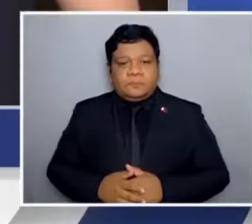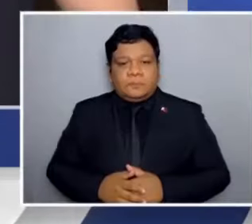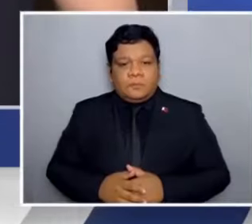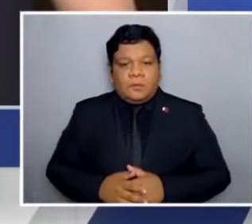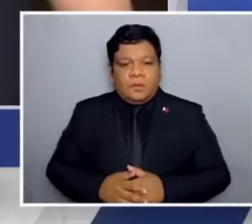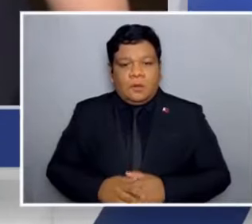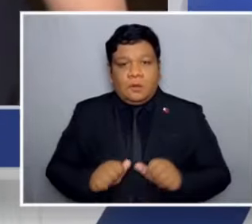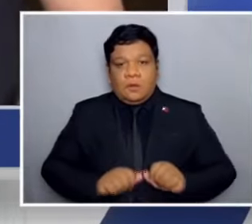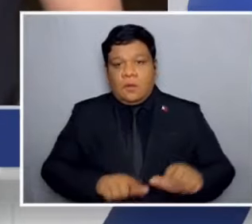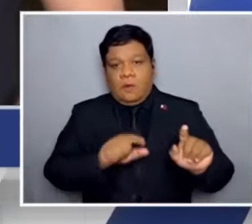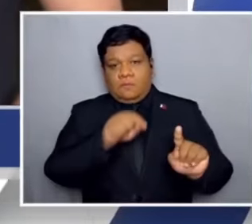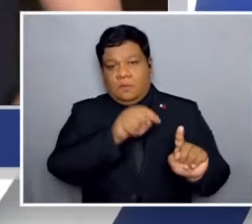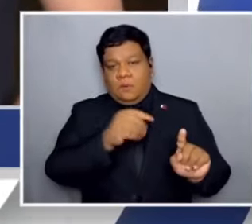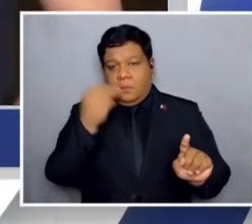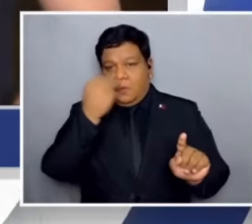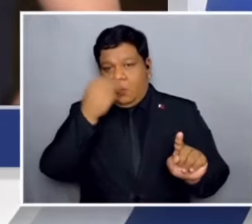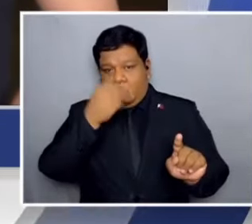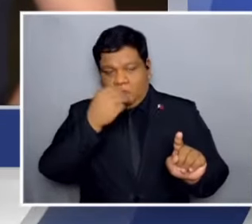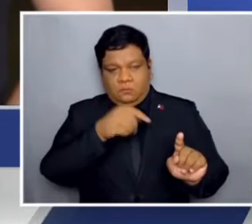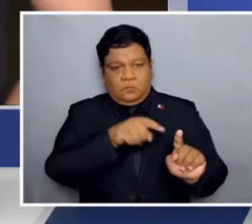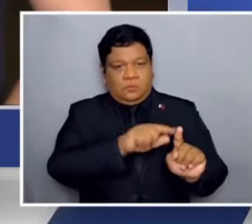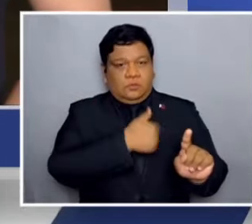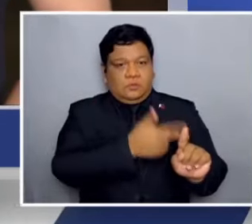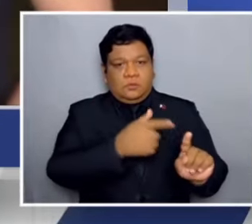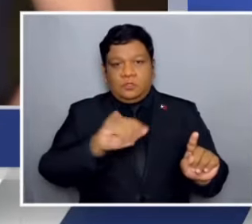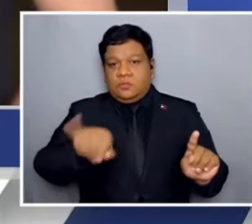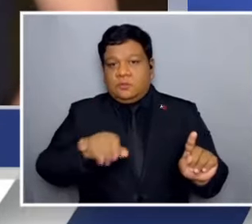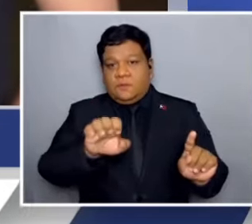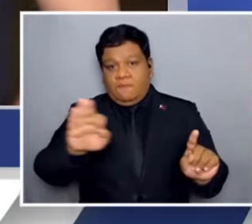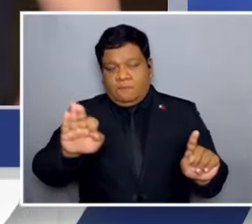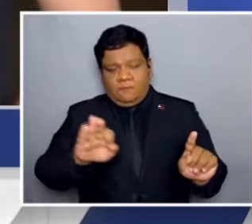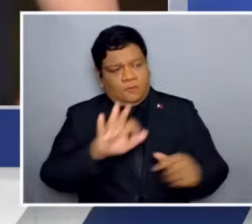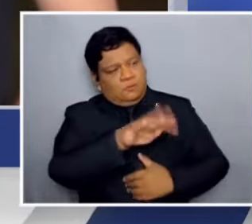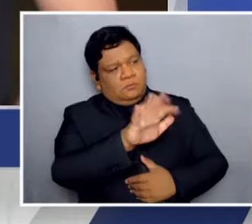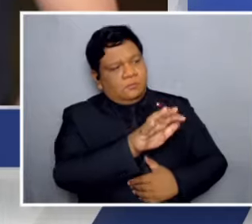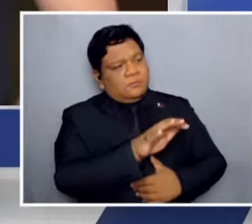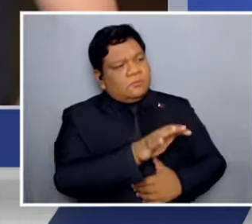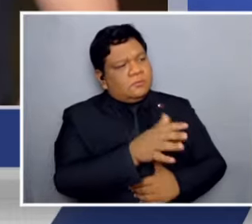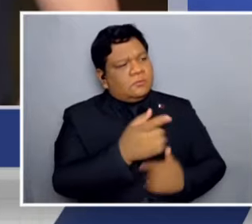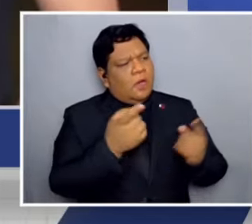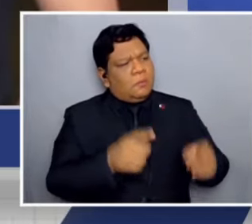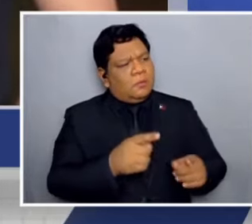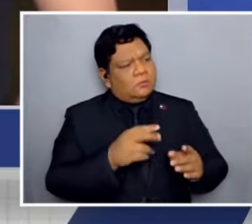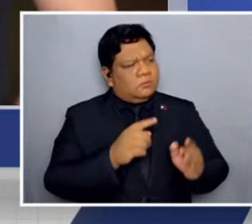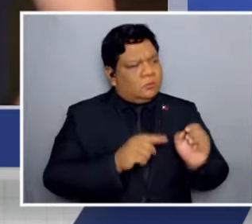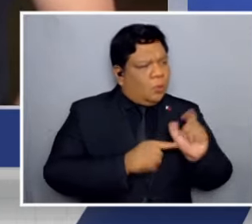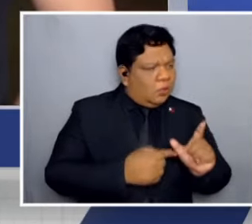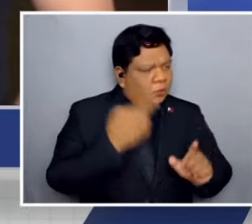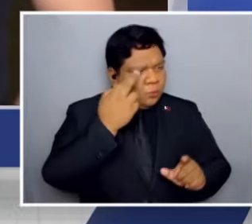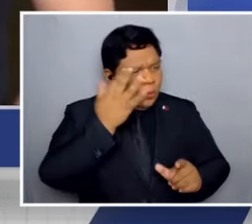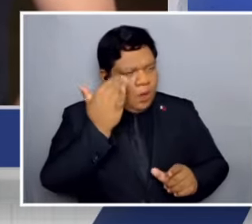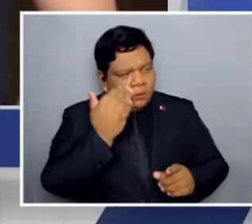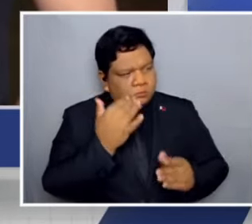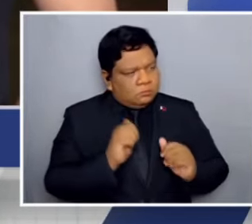Marawi City si Jeff Canoy. So Jeff, ano yung punot dulo ng gulo at kamusta na ang sitwasyon ngayon dyan?